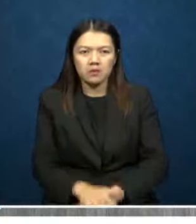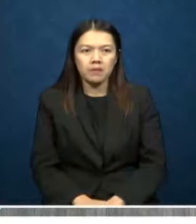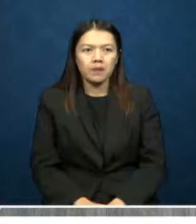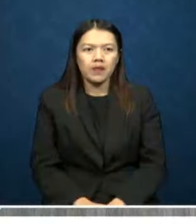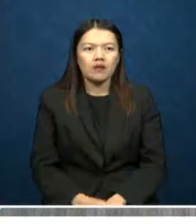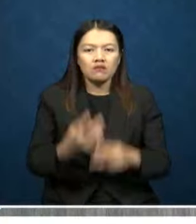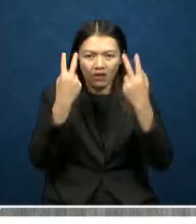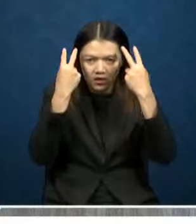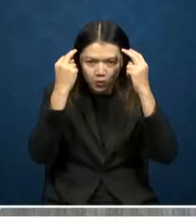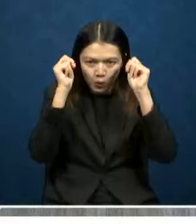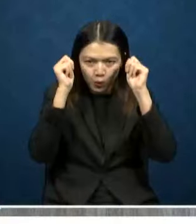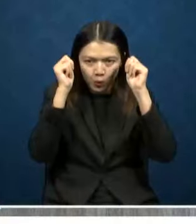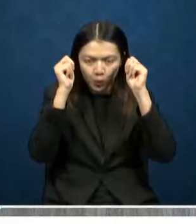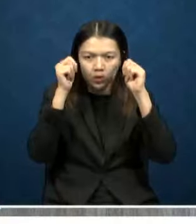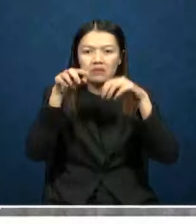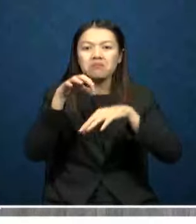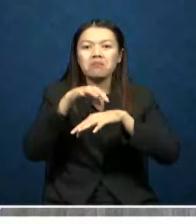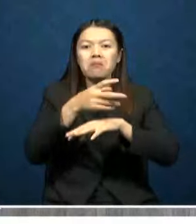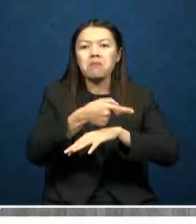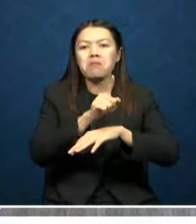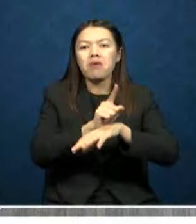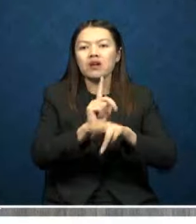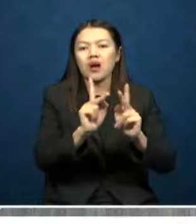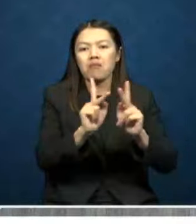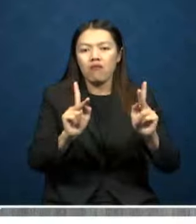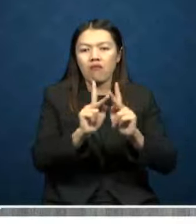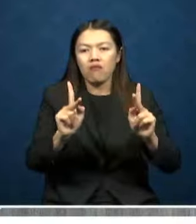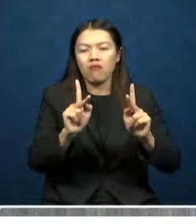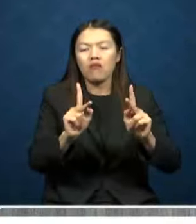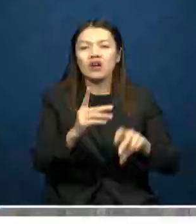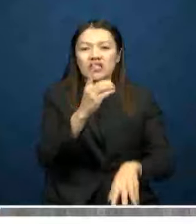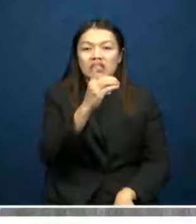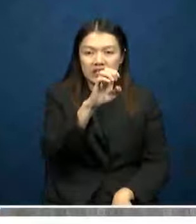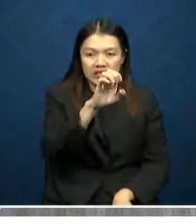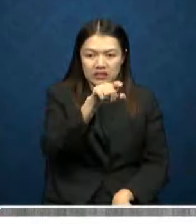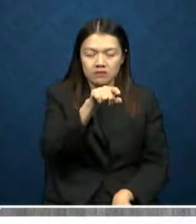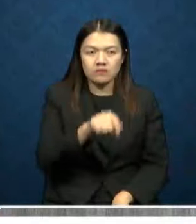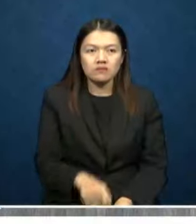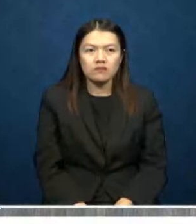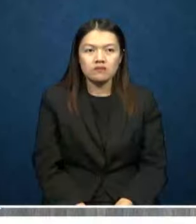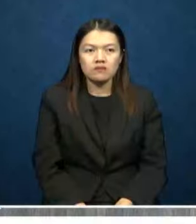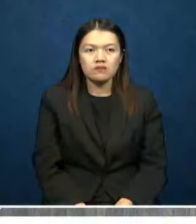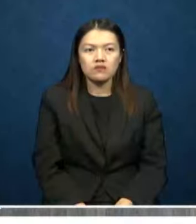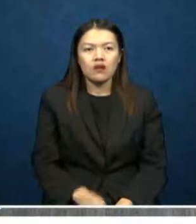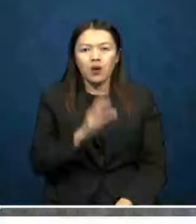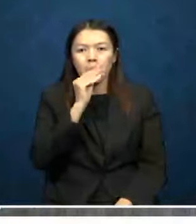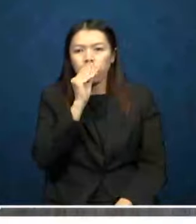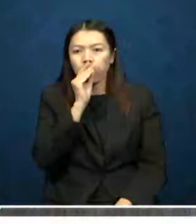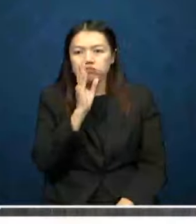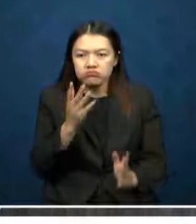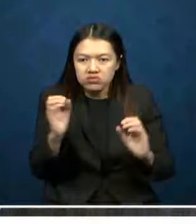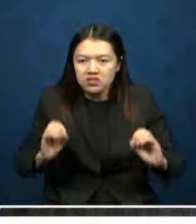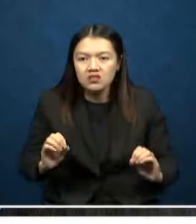ท่านนายกรัฐมนตรีในฐานะประธานคณะกรรมการทางด้านดิจิทอลเนี่ยท่านไม่เคยพูดเลยสักคำ